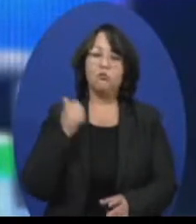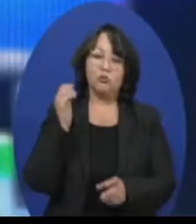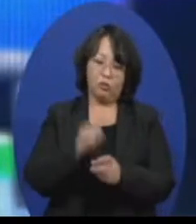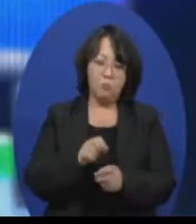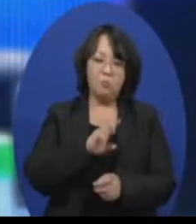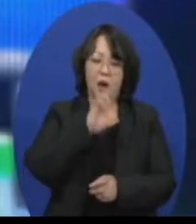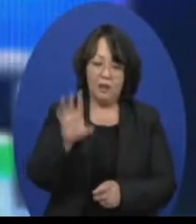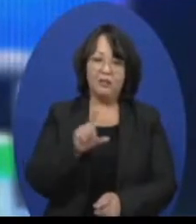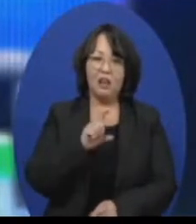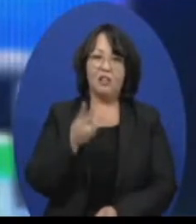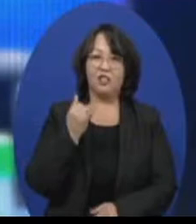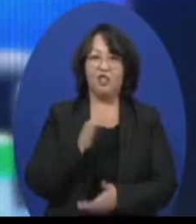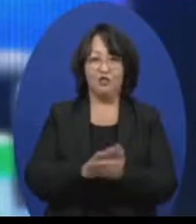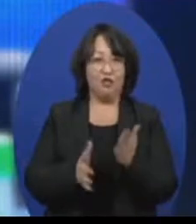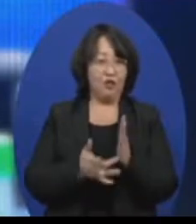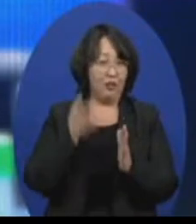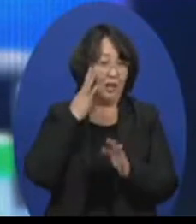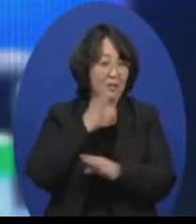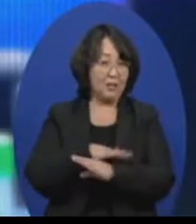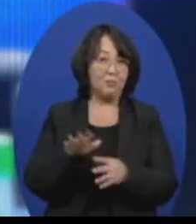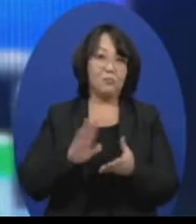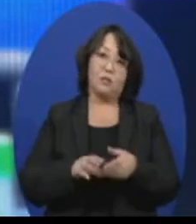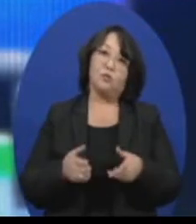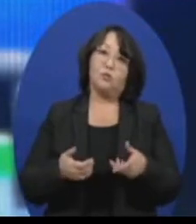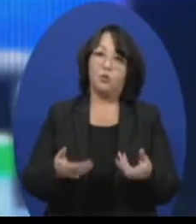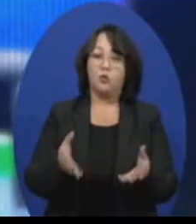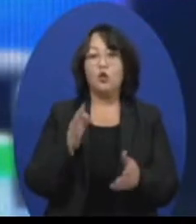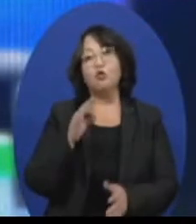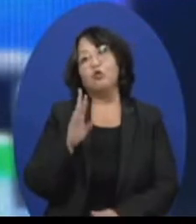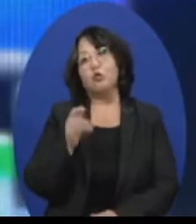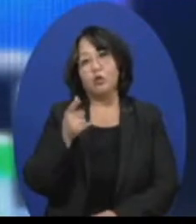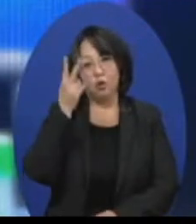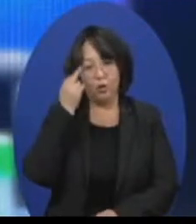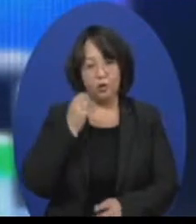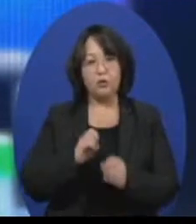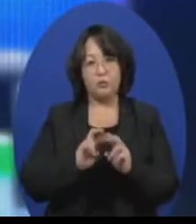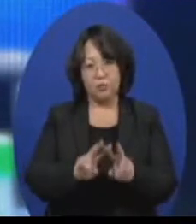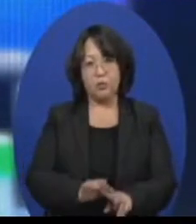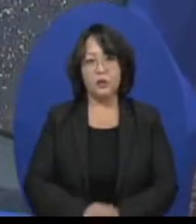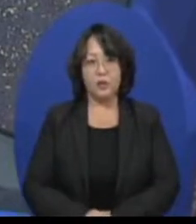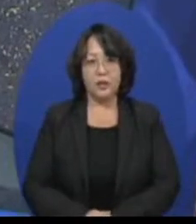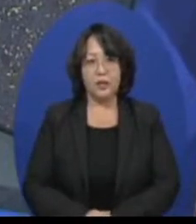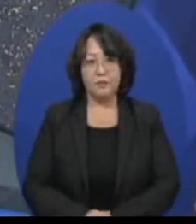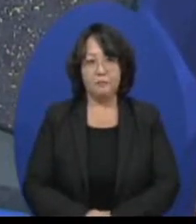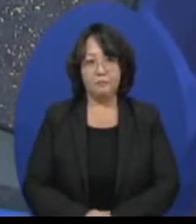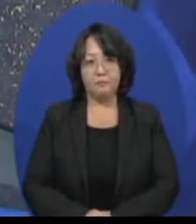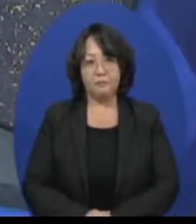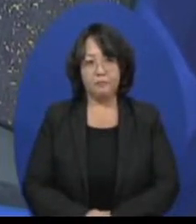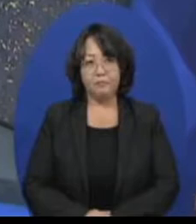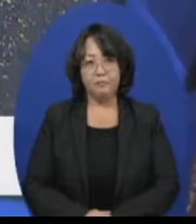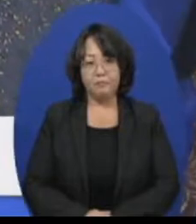оролцож өөрсдийнхөө байгаль дэлтэй шинэ технологиудаа танилцуулсан. Өдрөлөг 2 өдөр үргэлжилнэ.